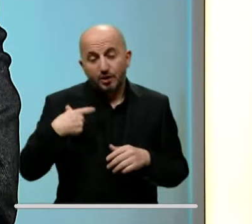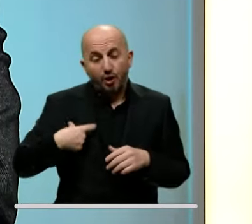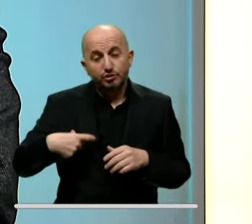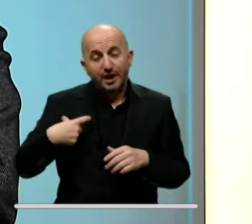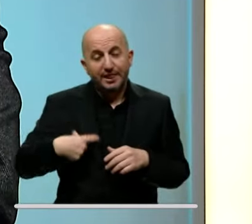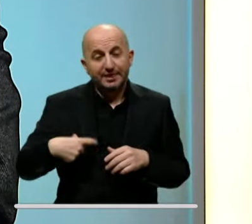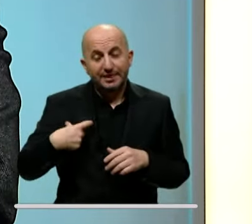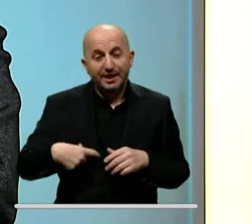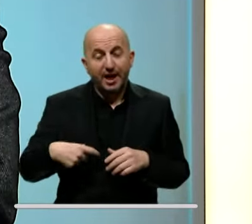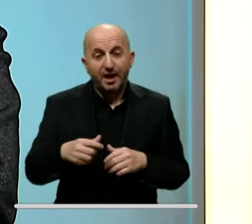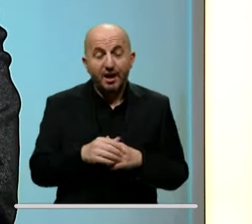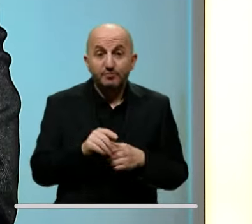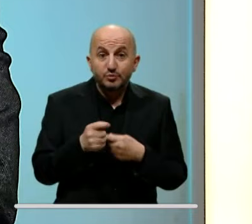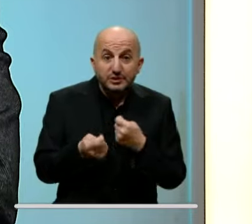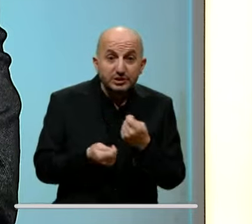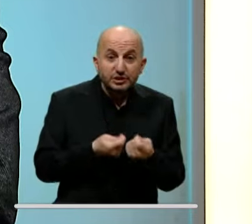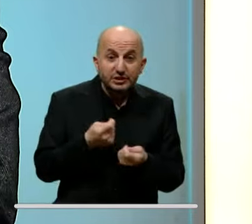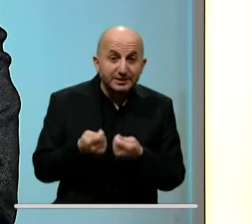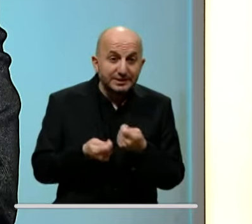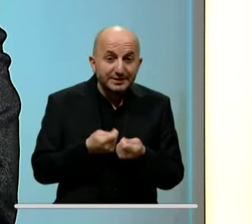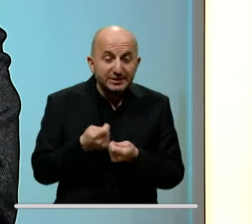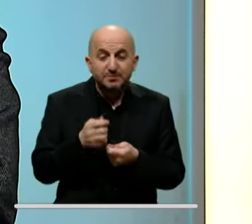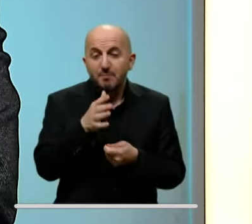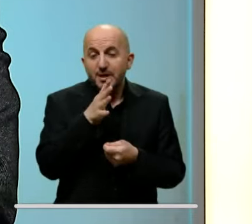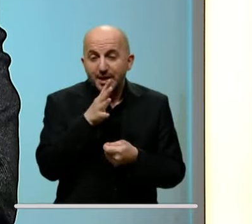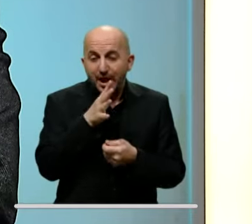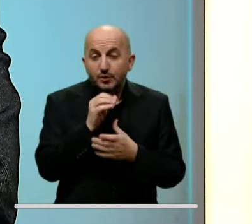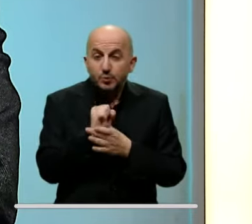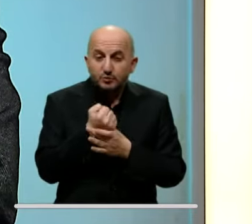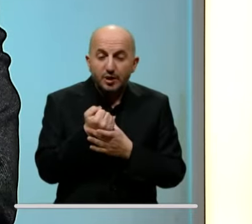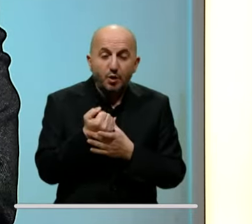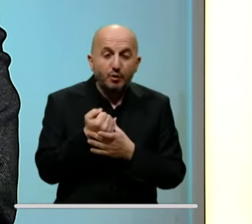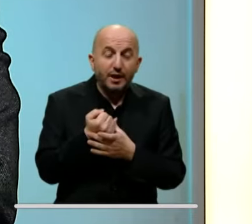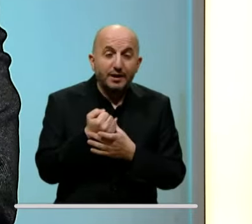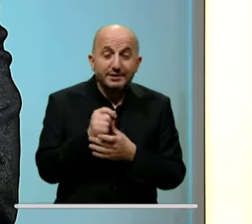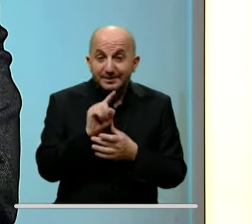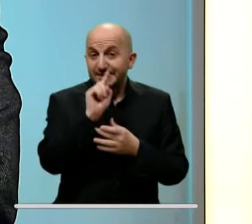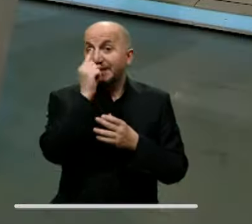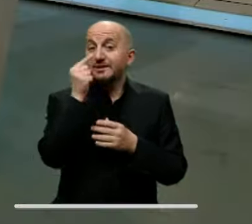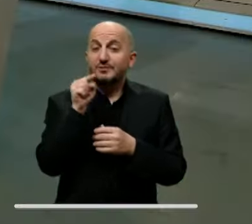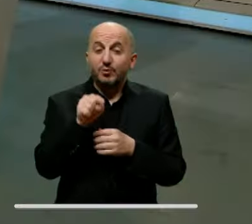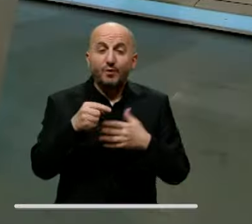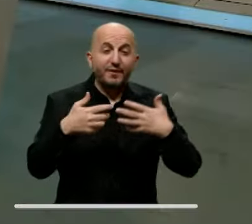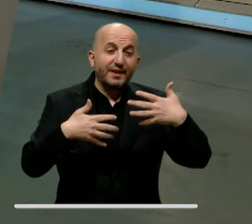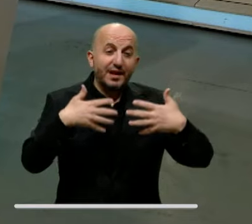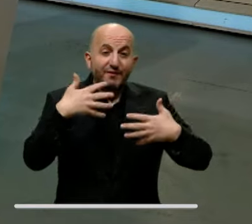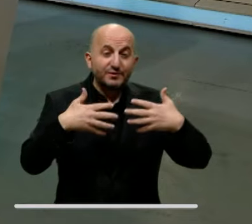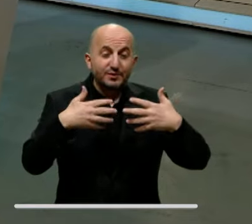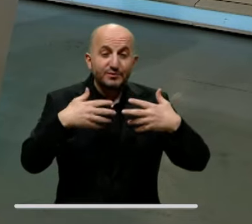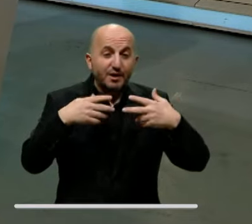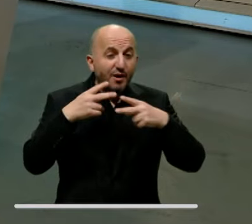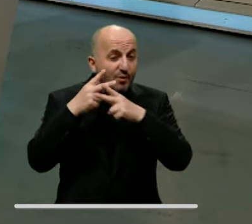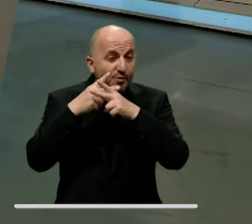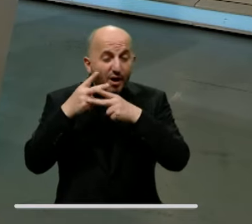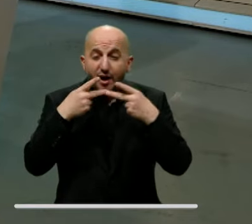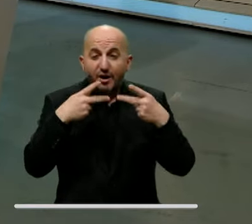özelde yine bu işin bu işi bilen bu işin uzmanı olan yalnız bunu hani televizyonlarda rüya tabiri